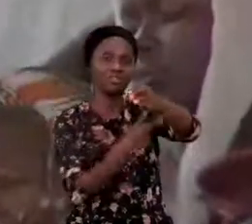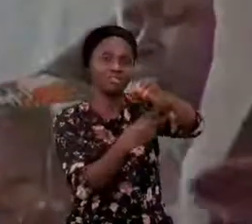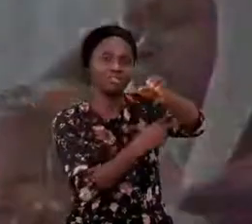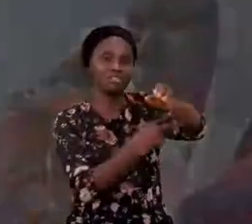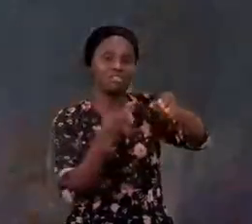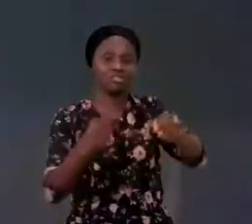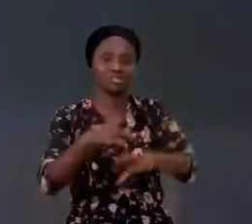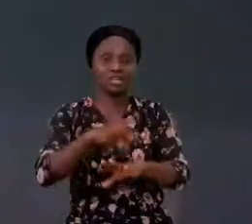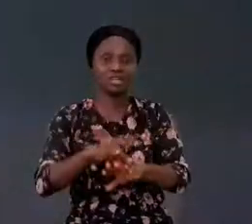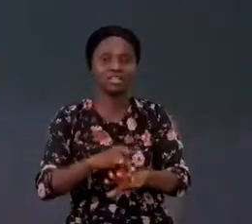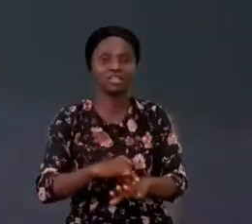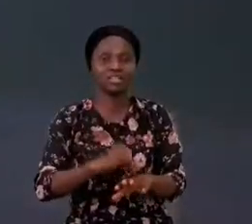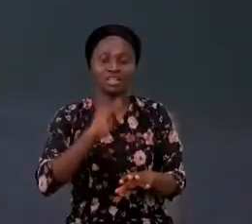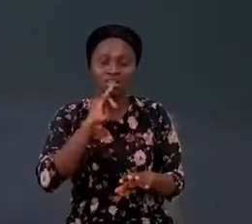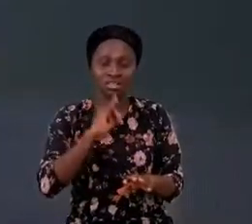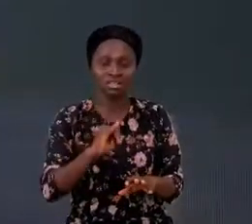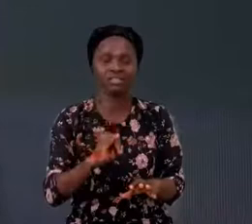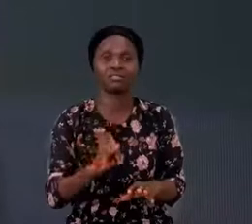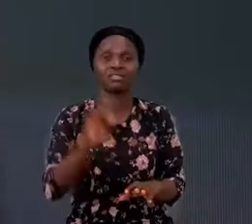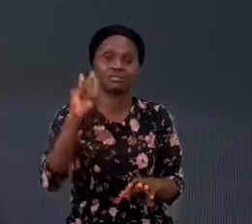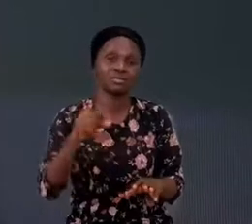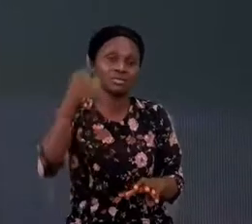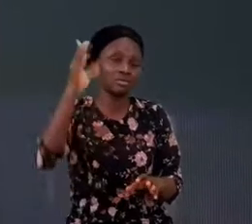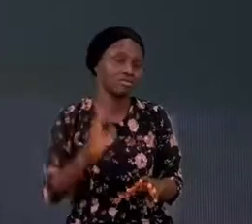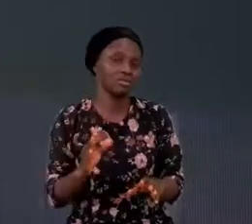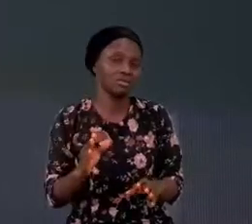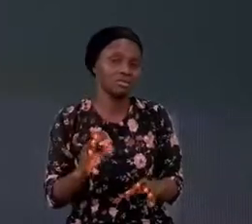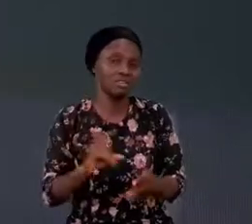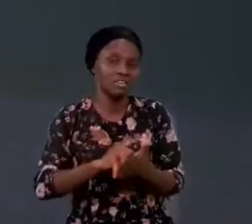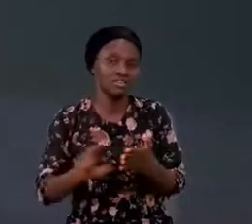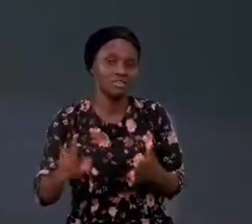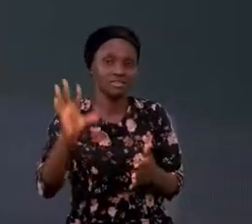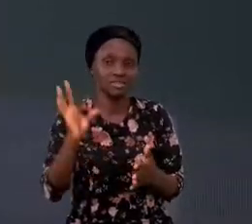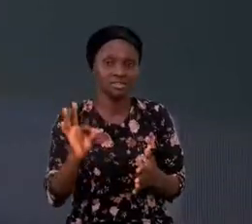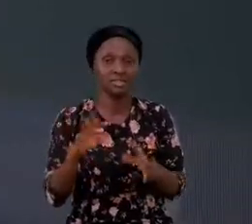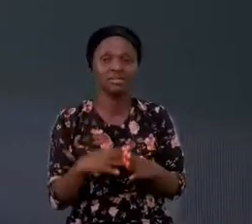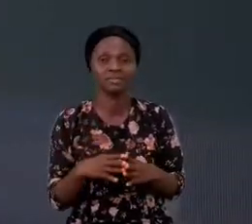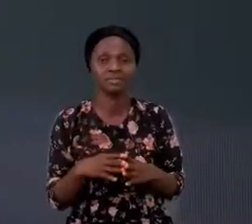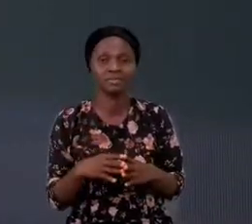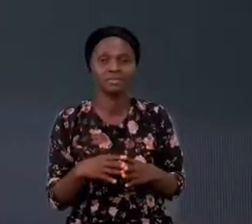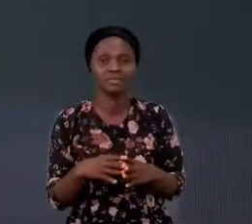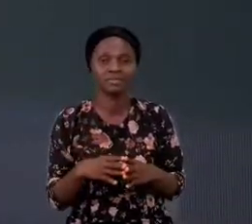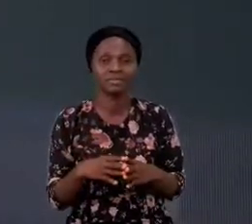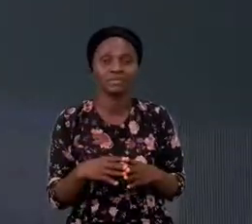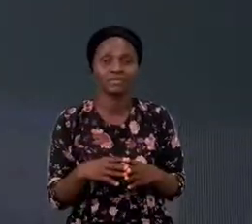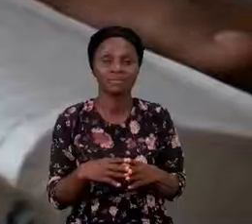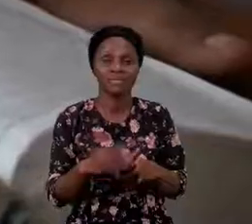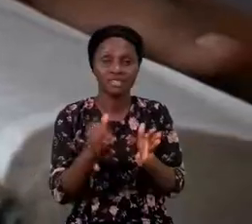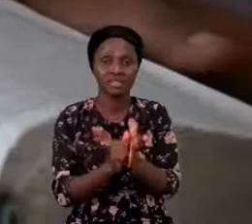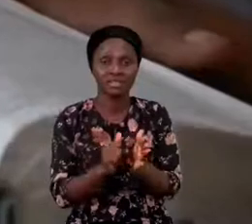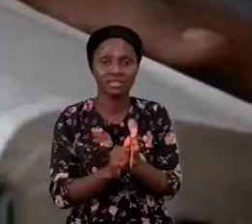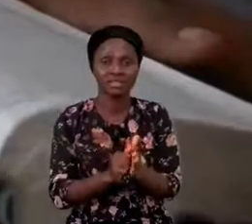Verset 9 dit, il gardera les pas de ses bien-aimés, mais les méchants